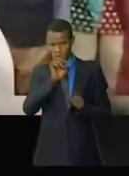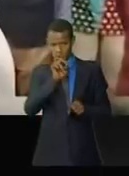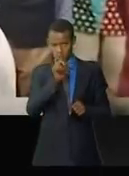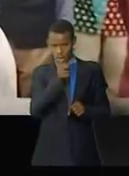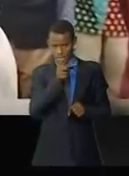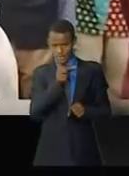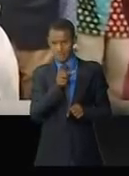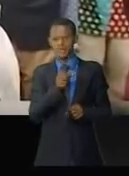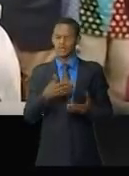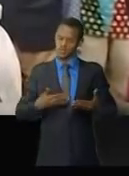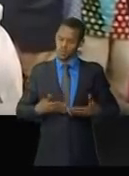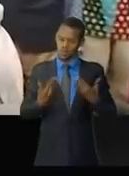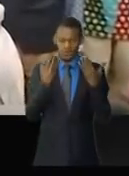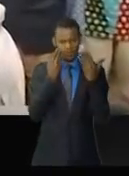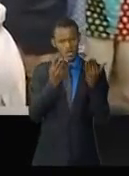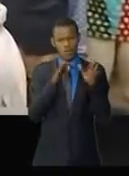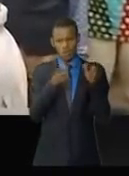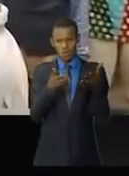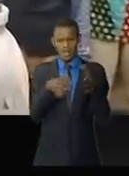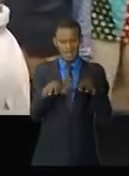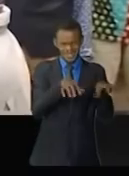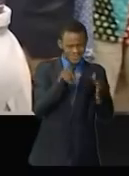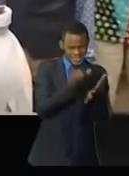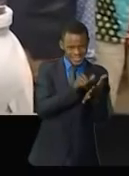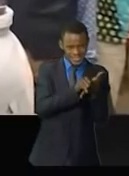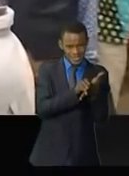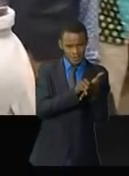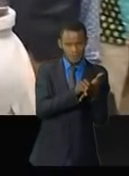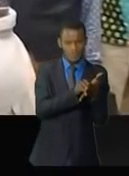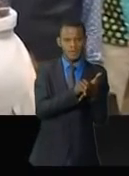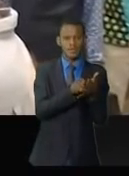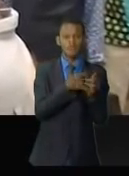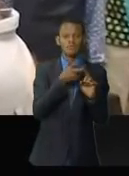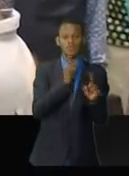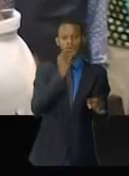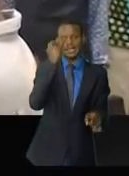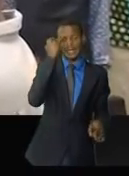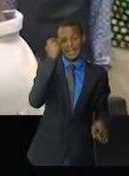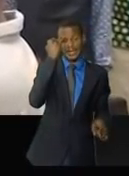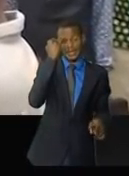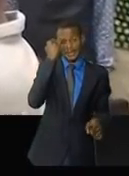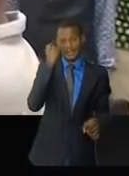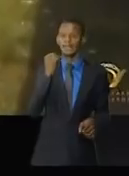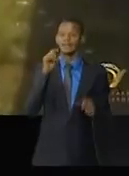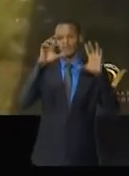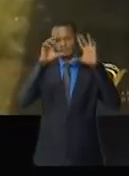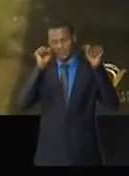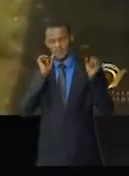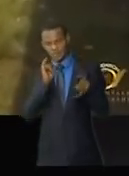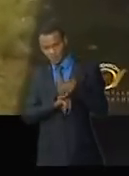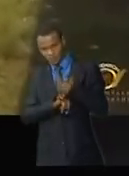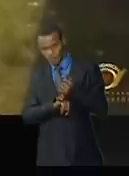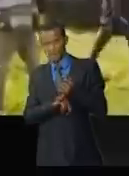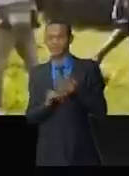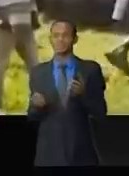À Gemena, au même moment, une autre délégation conduite par Andy Bemba, vice-président de Lisanga Yabana Congo, a passé Noël